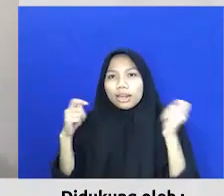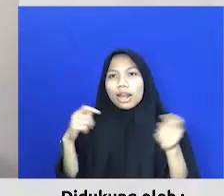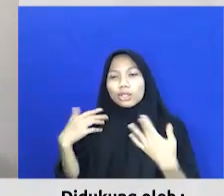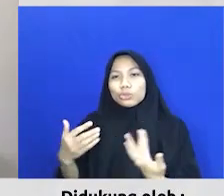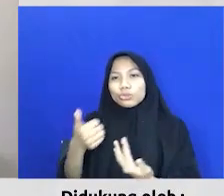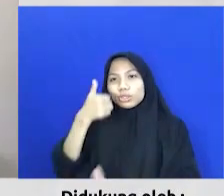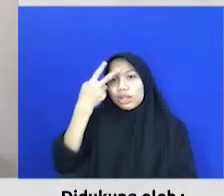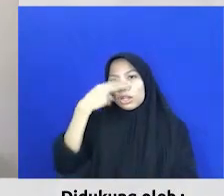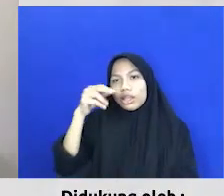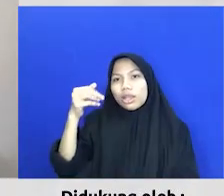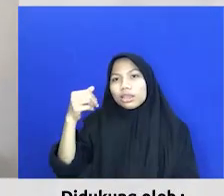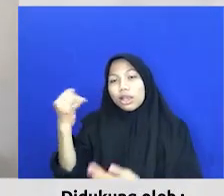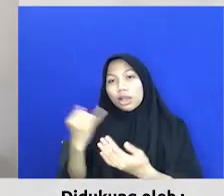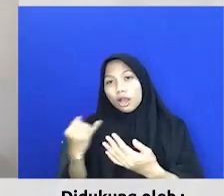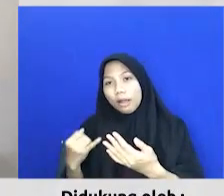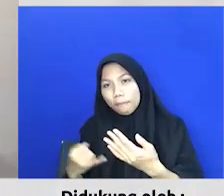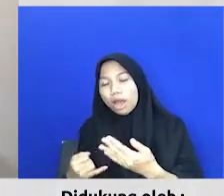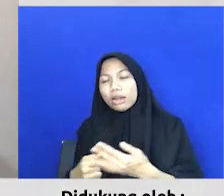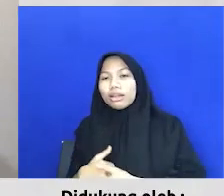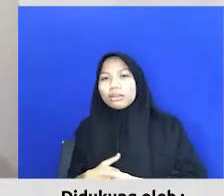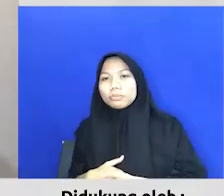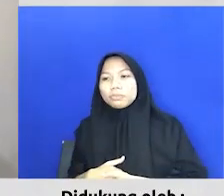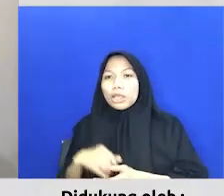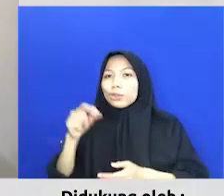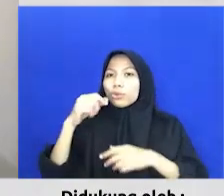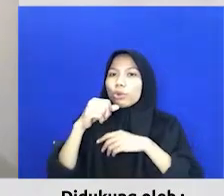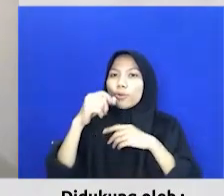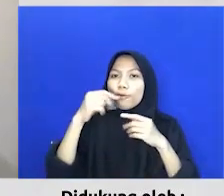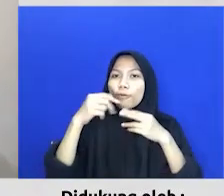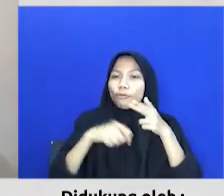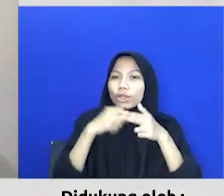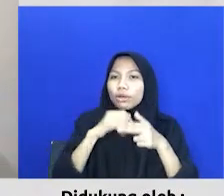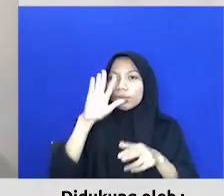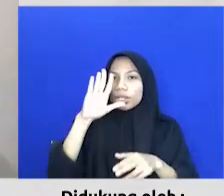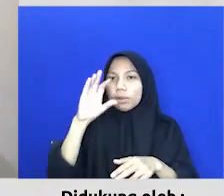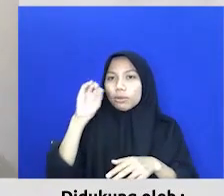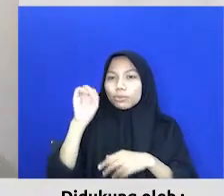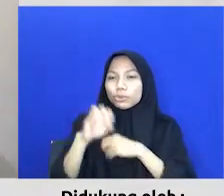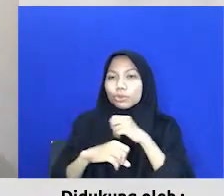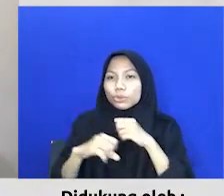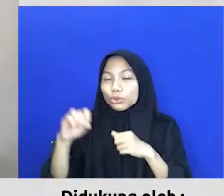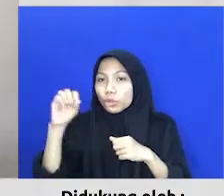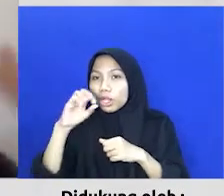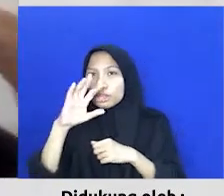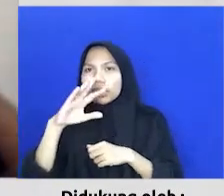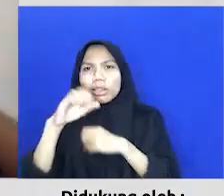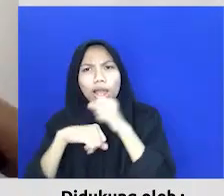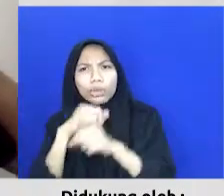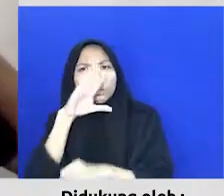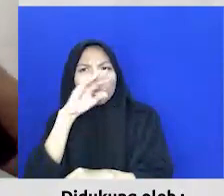ya gitu, terbuka ini gitu. Dan tidak bukan berarti lantas jadi terkesan kayak